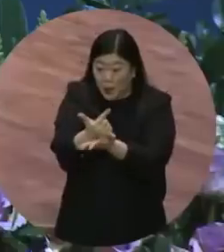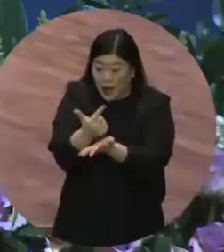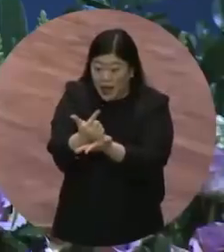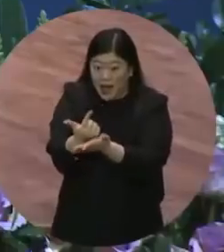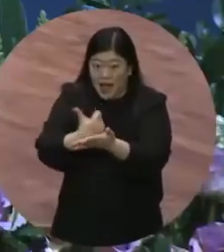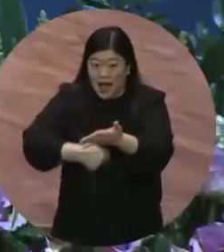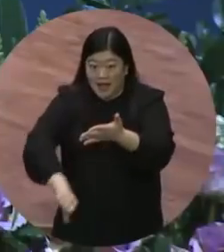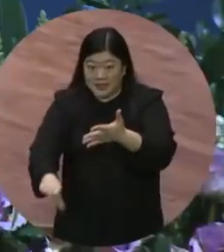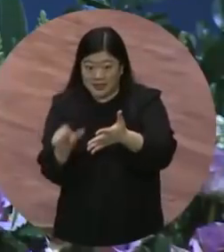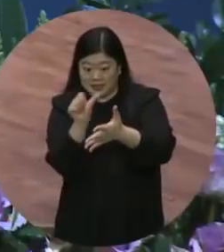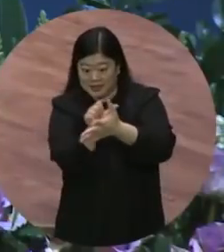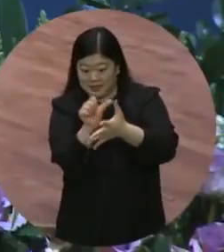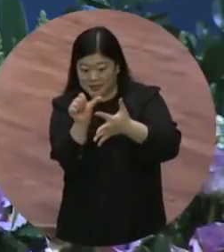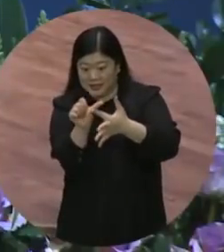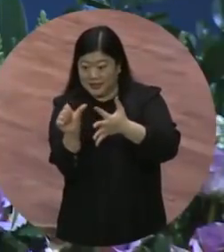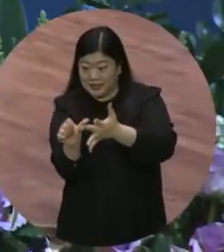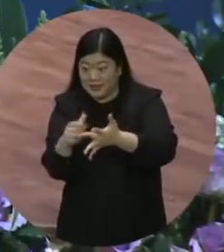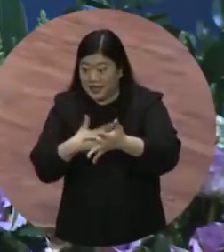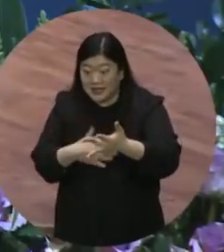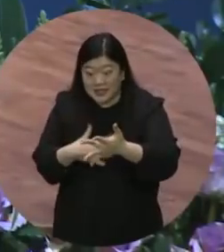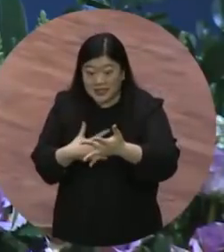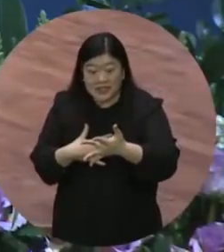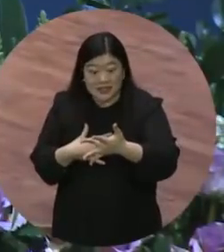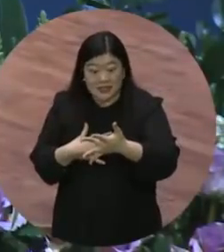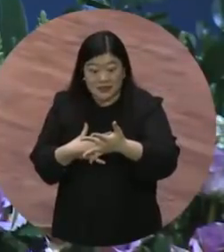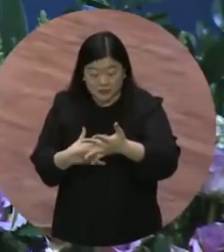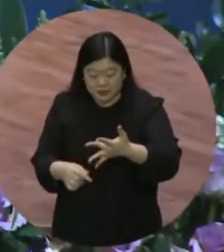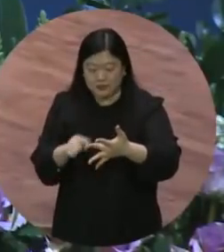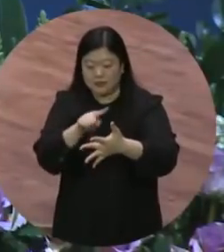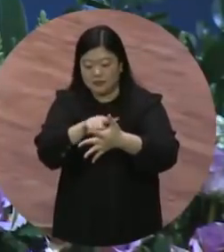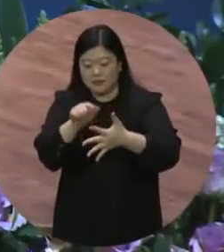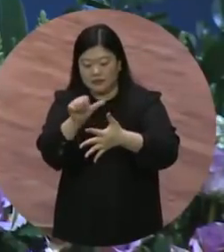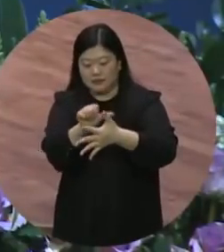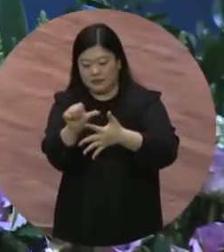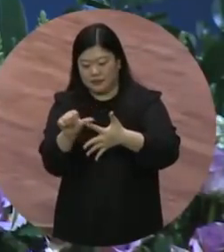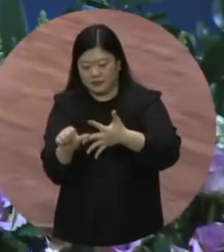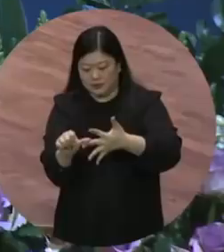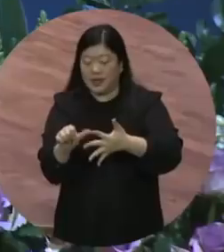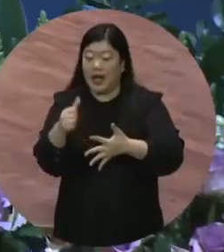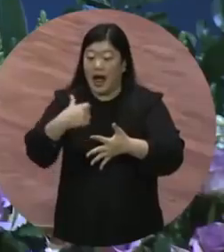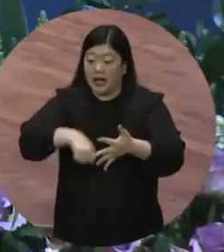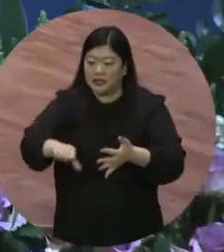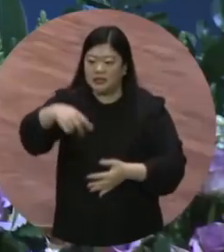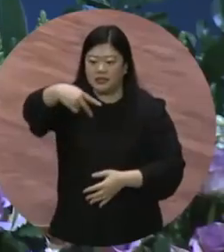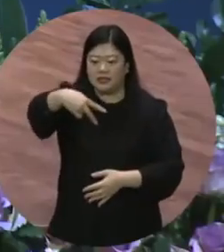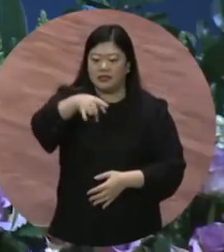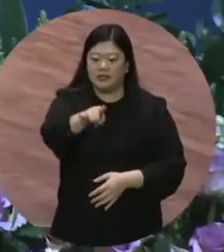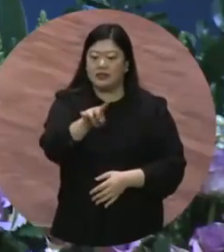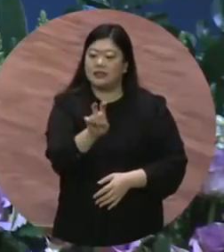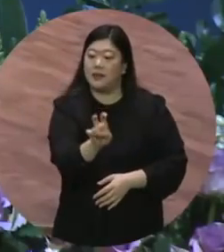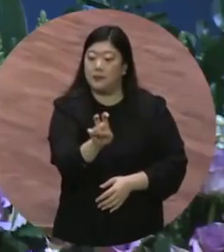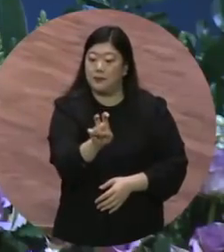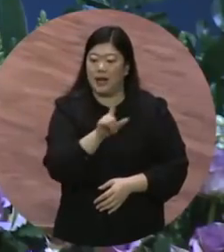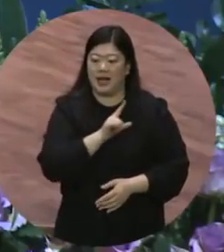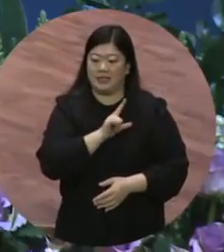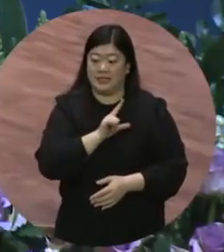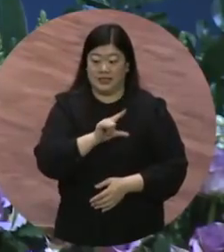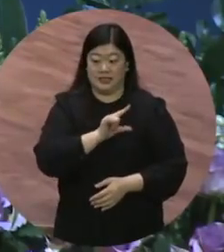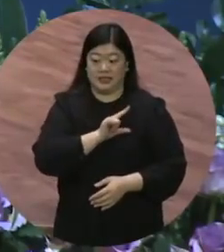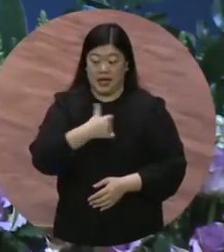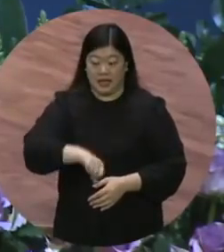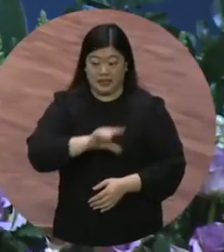아들들이 뿔뿔이 흩어집니다. 그러니까 아브라함이 살았던 것은 셈족의 셈족. 이 셈족, 여기에